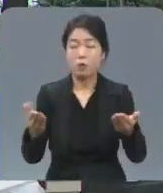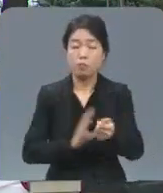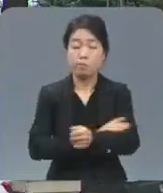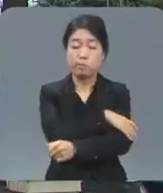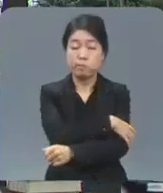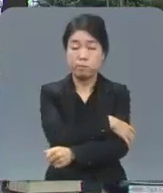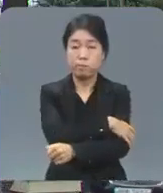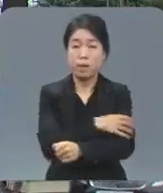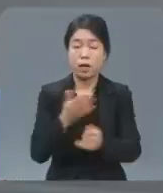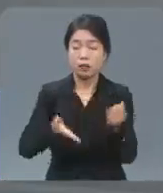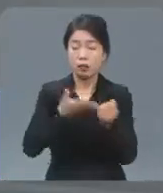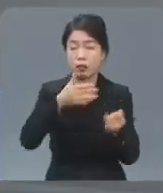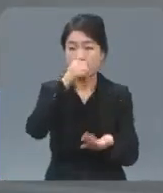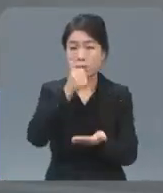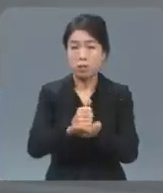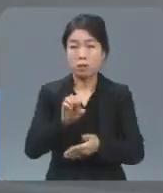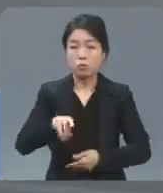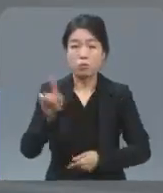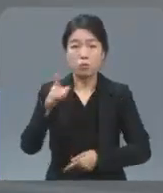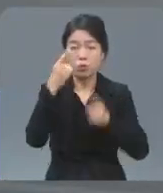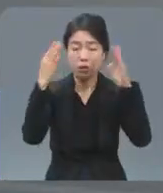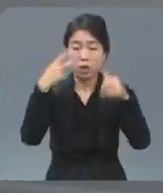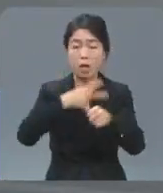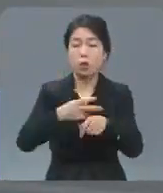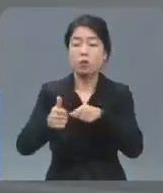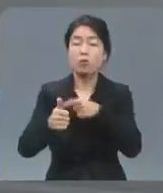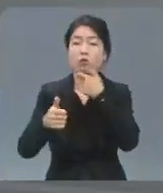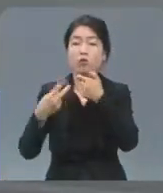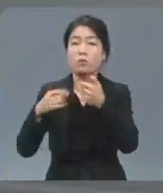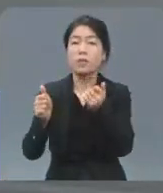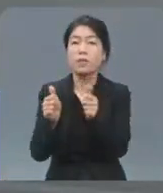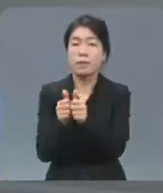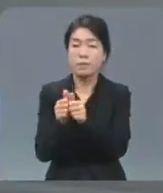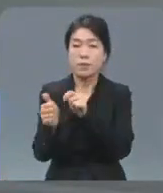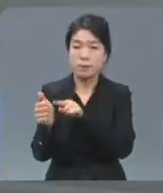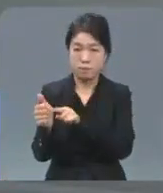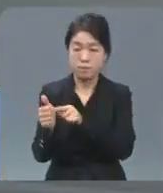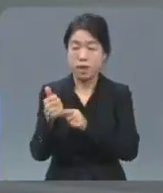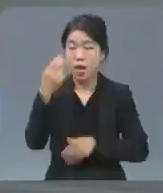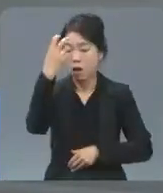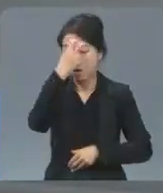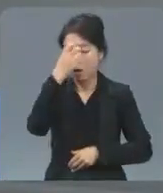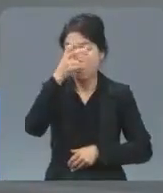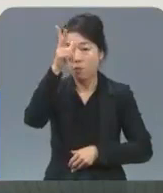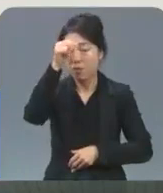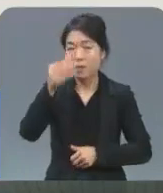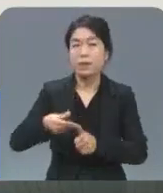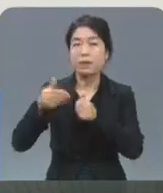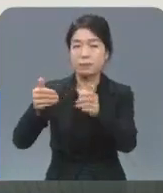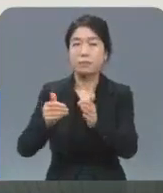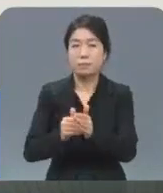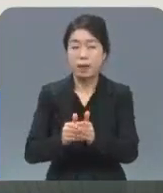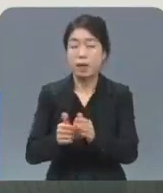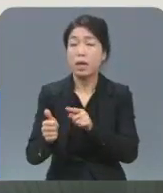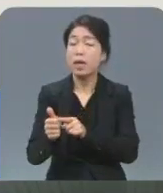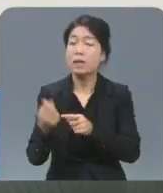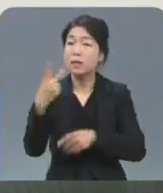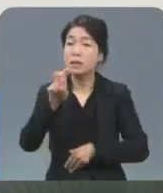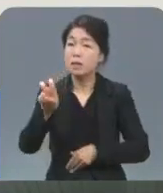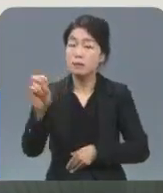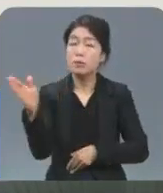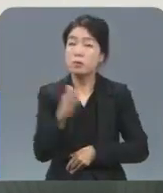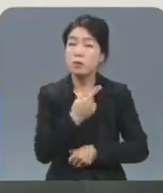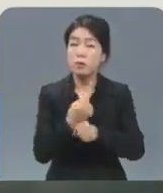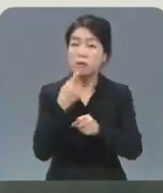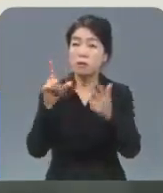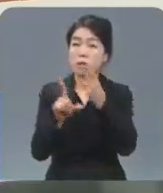등에 의한 추행 혐의로 광주 모 대학 교수인 60대 남성 A씨를 검찰에 송치했다고 밝혔습니다. A씨는 2020년 초부터